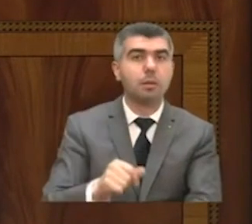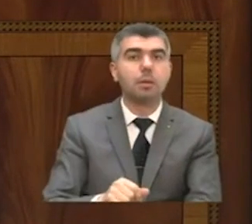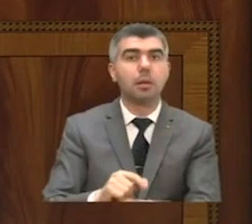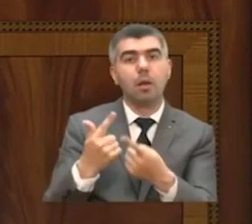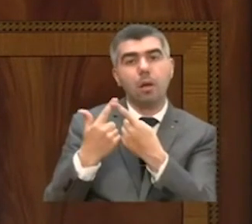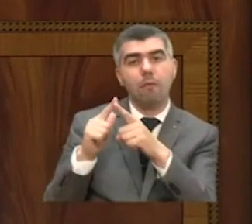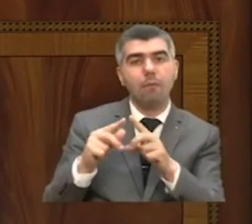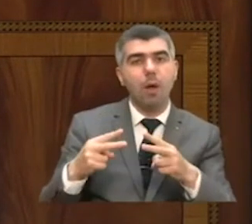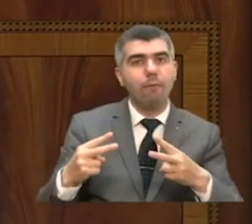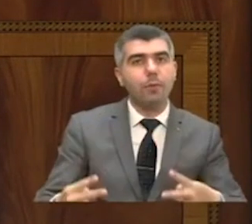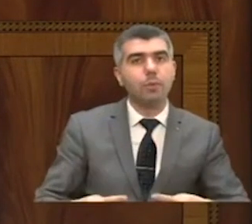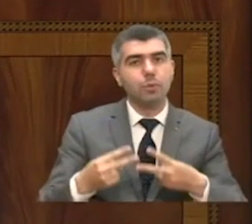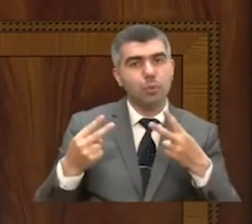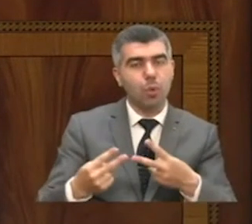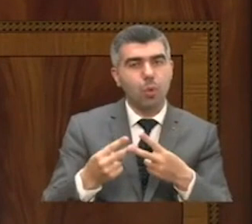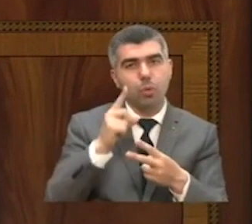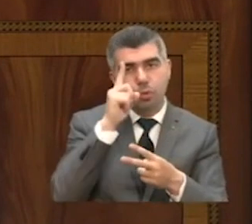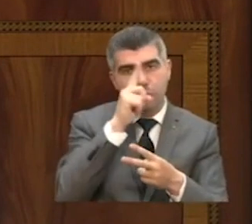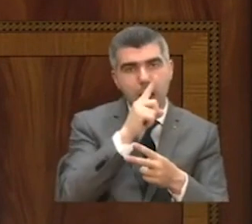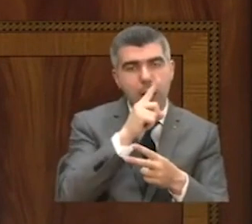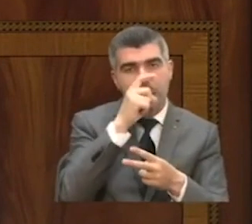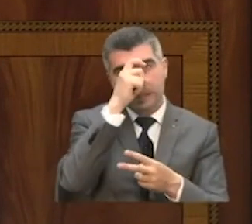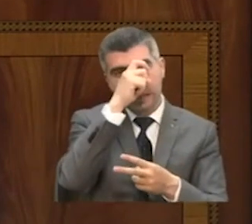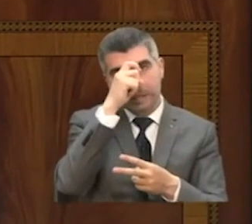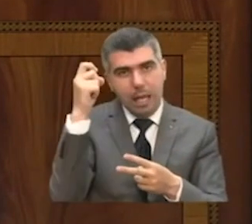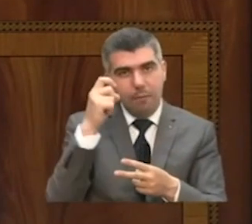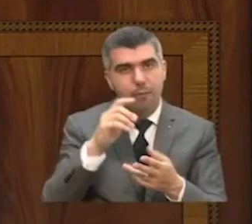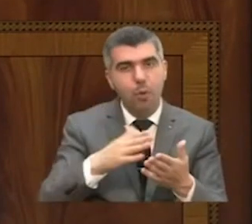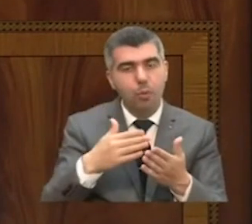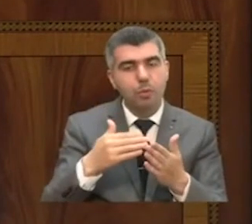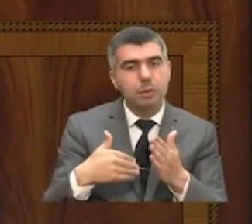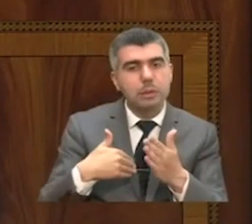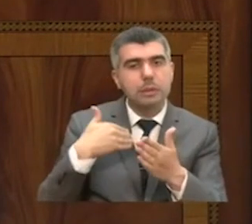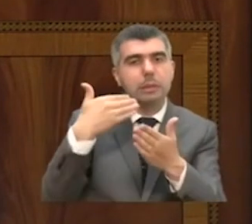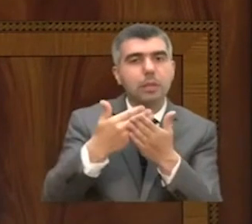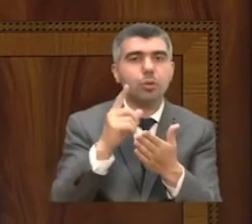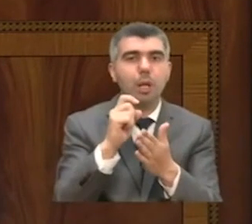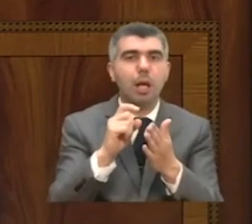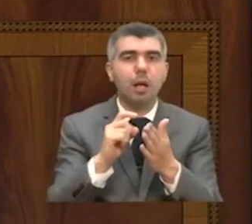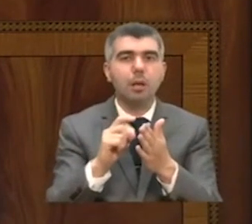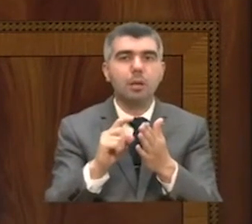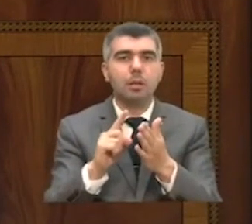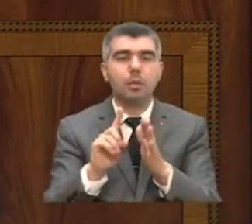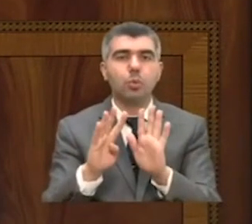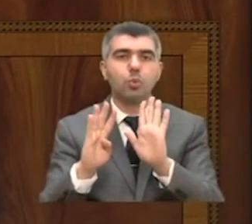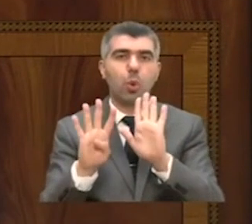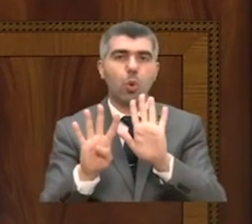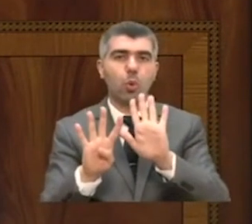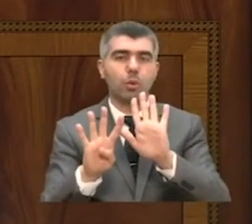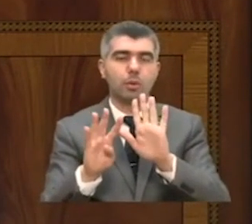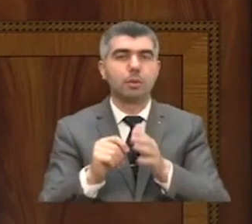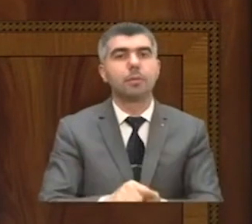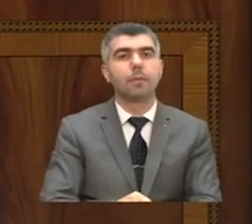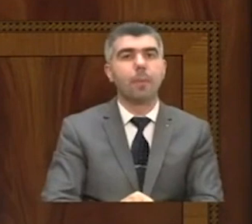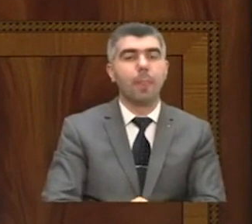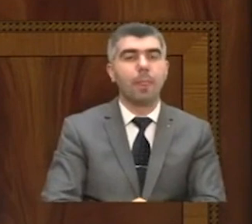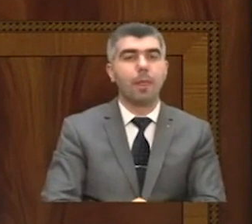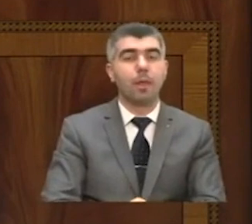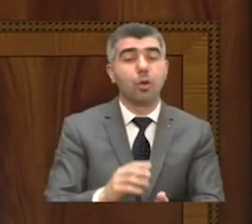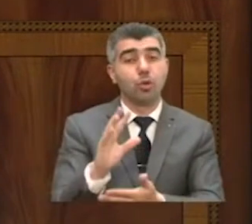مختلف الأسواق خلال فصل الصيف باش يدينا حتى لسبتمبر إن شاء الله. أما الزراعة ديال الأشجار المثمرة